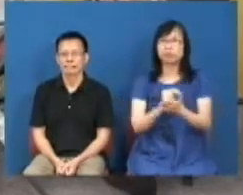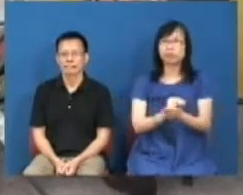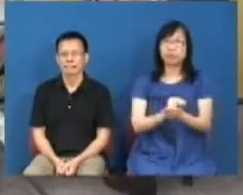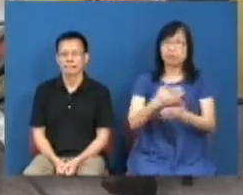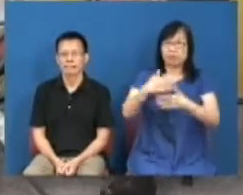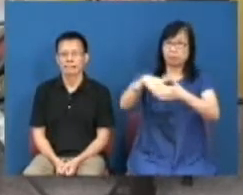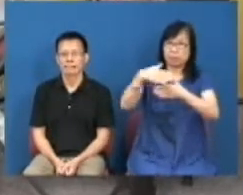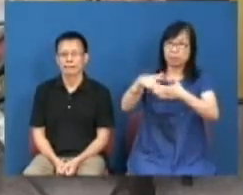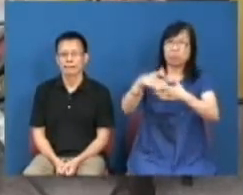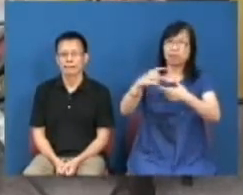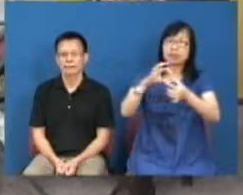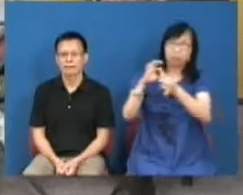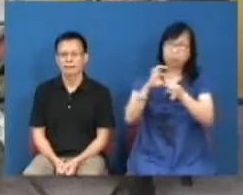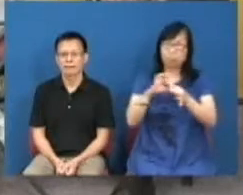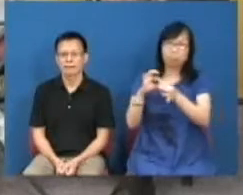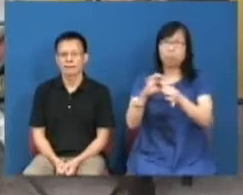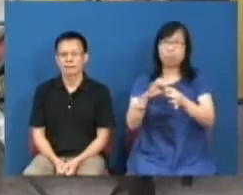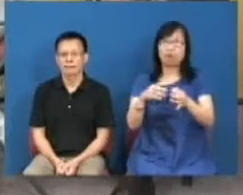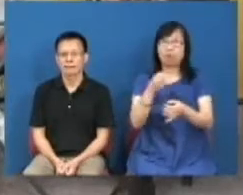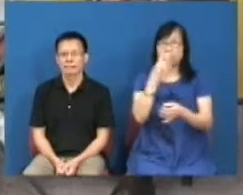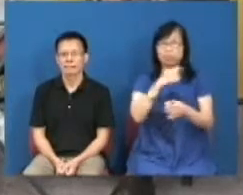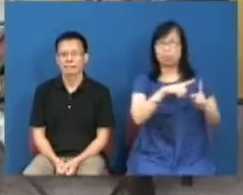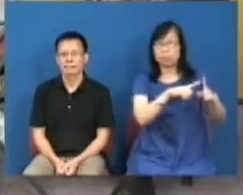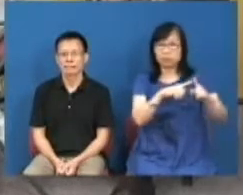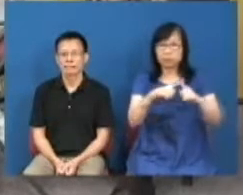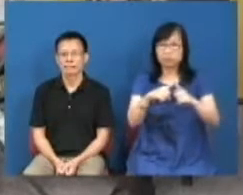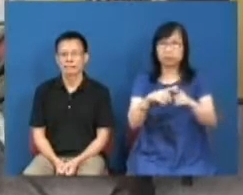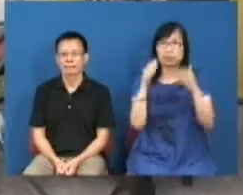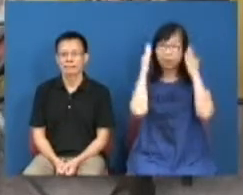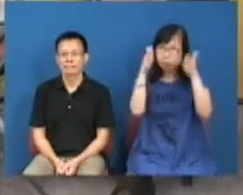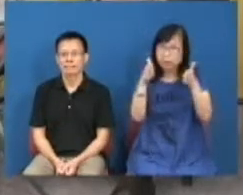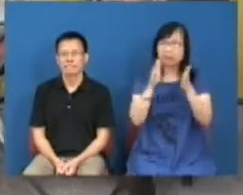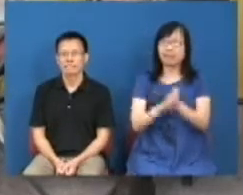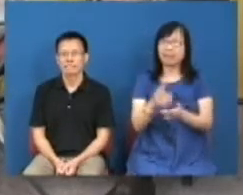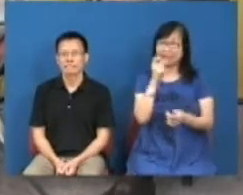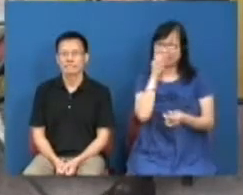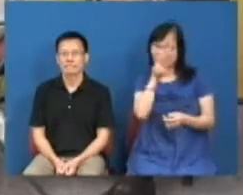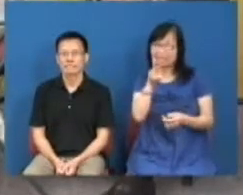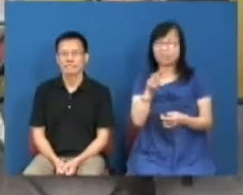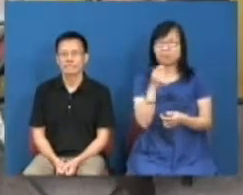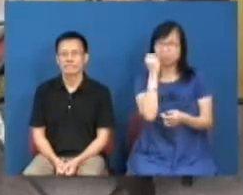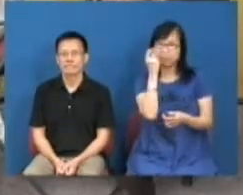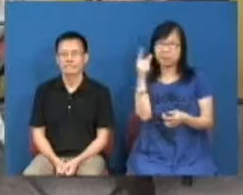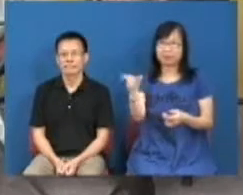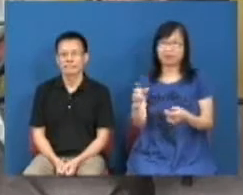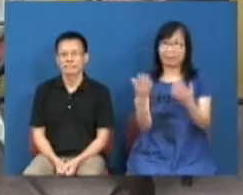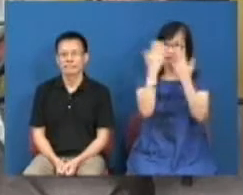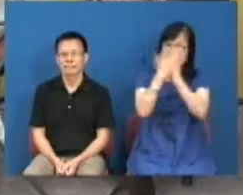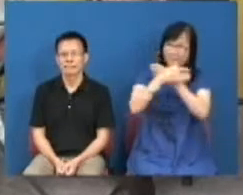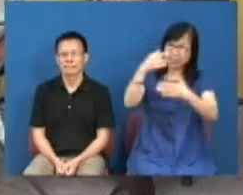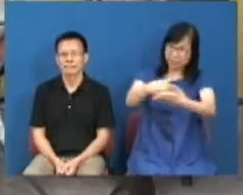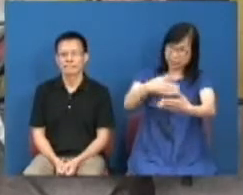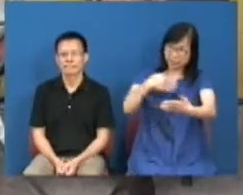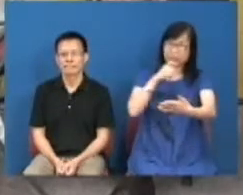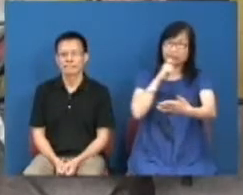其他相關的居民關注的事情。大家今天看到很有趣的，我們的電視機面前呢